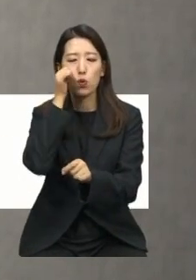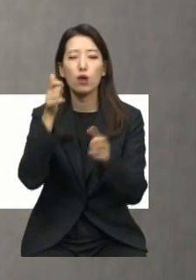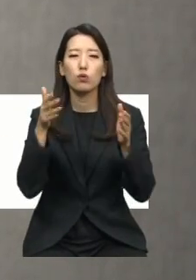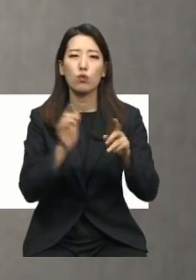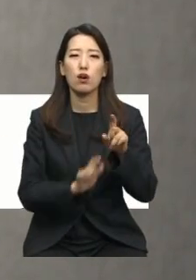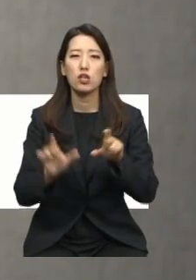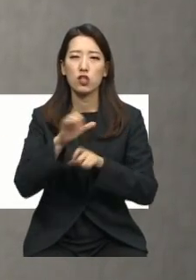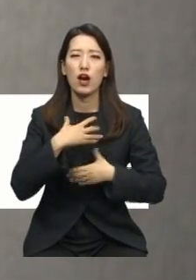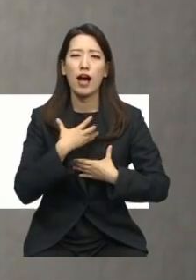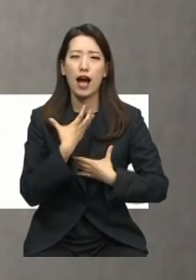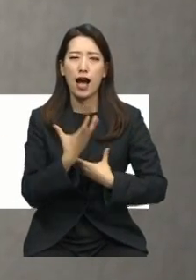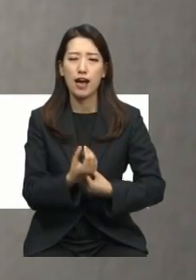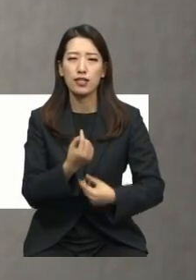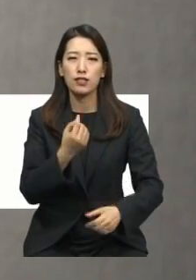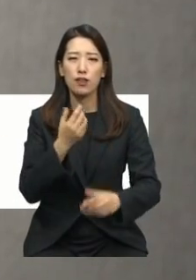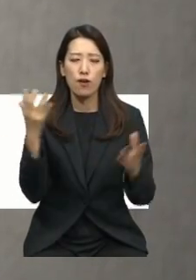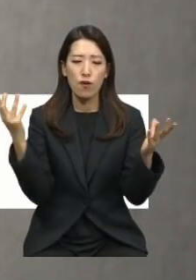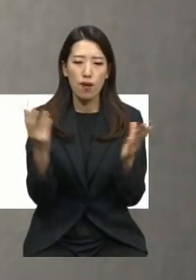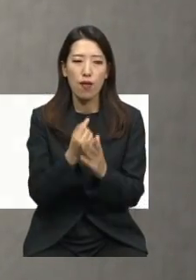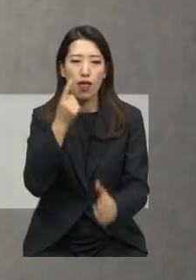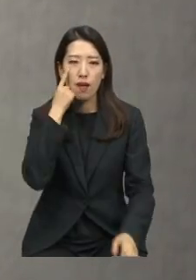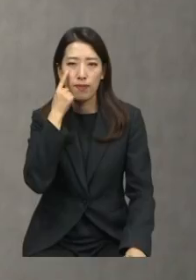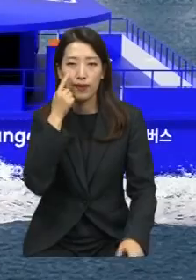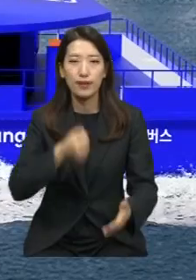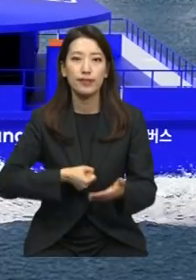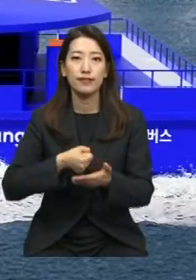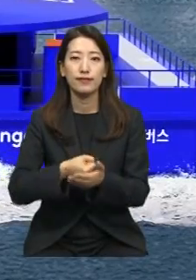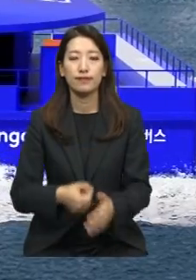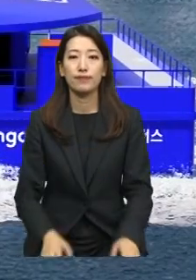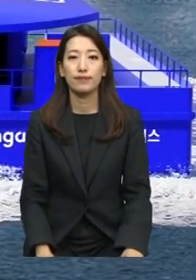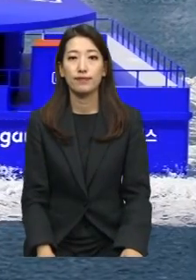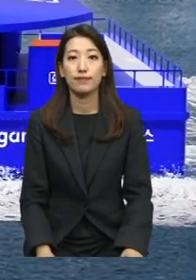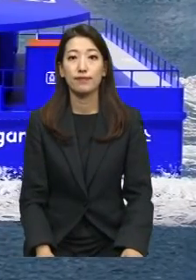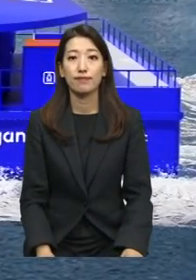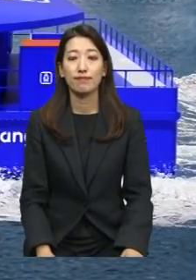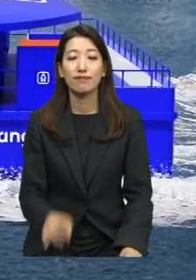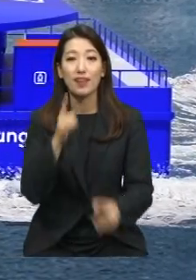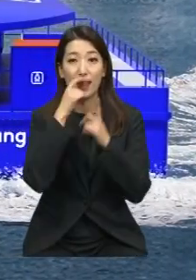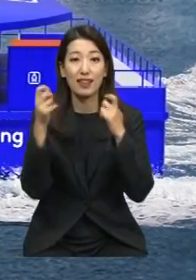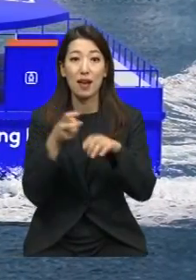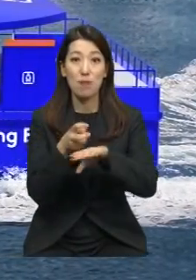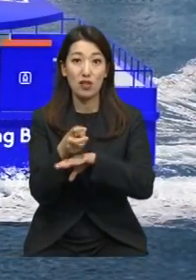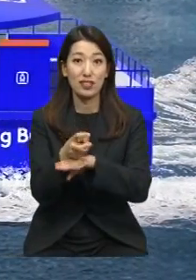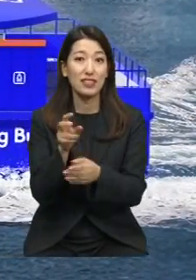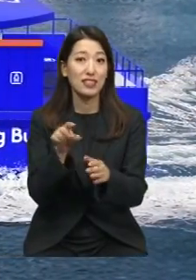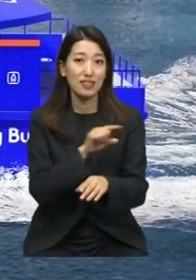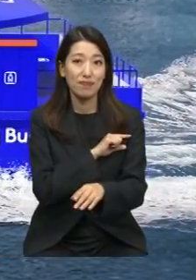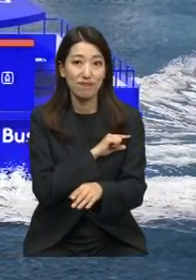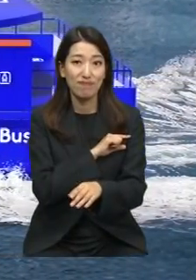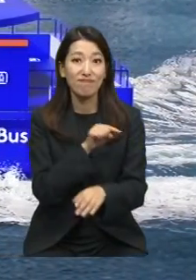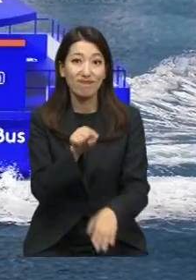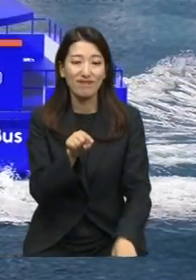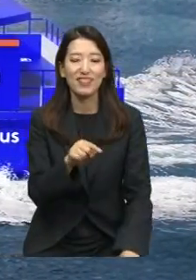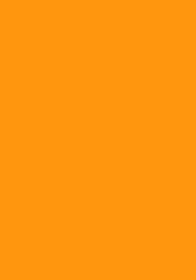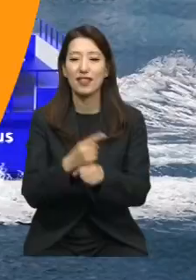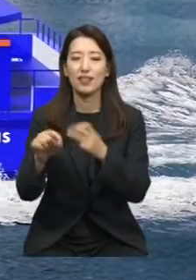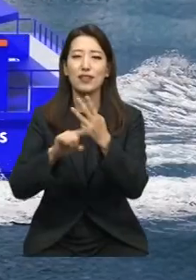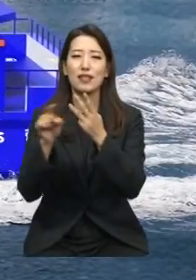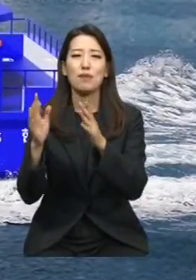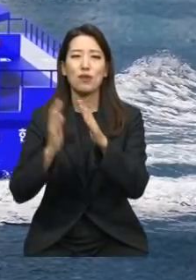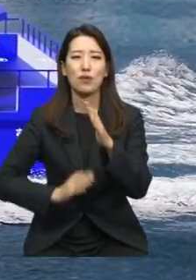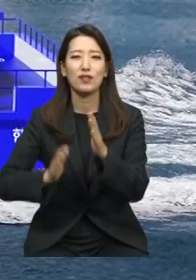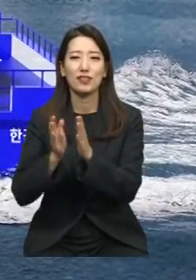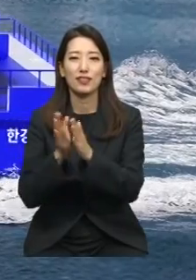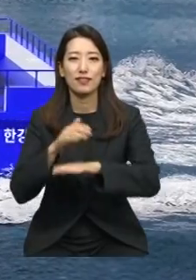안전을 담보하다라는 결정을 내렸습니다 한강 버스의 정식 운항은 내년 3월입니다 딜라이브